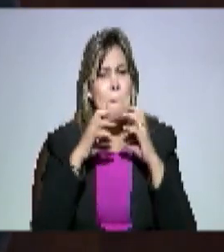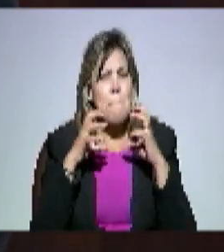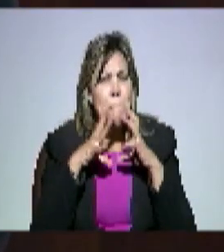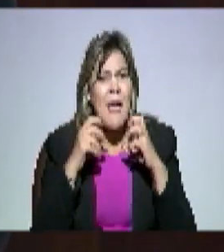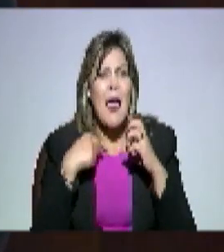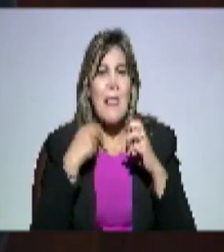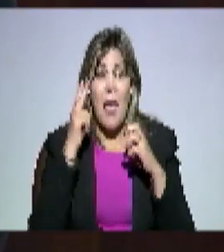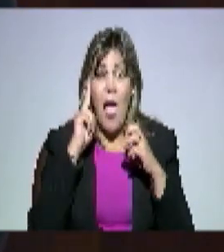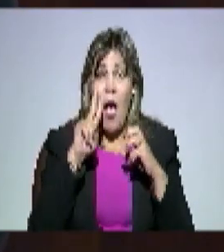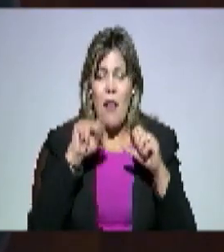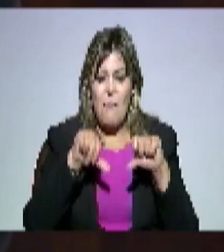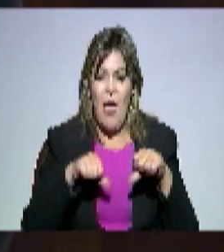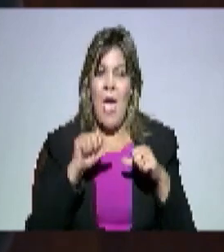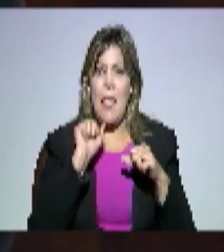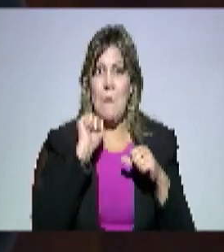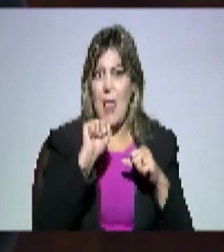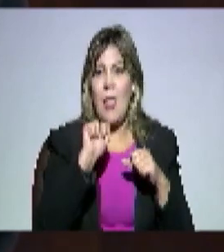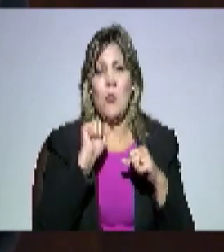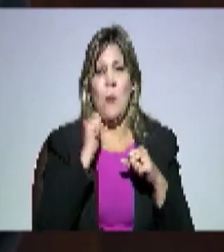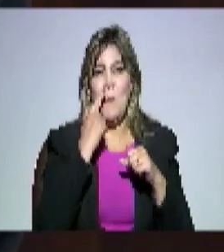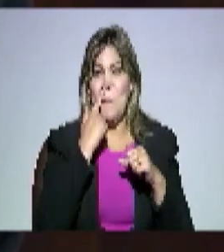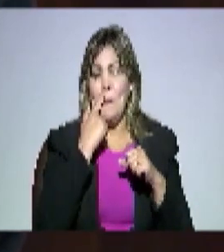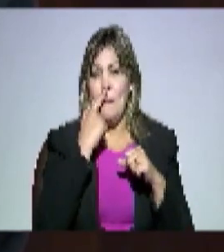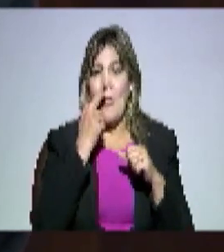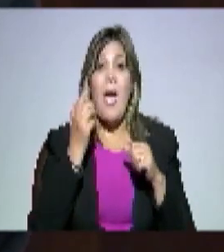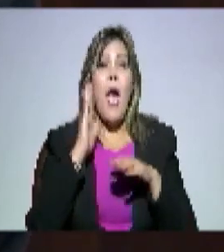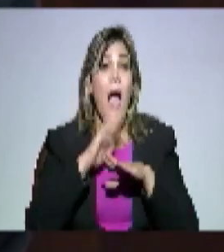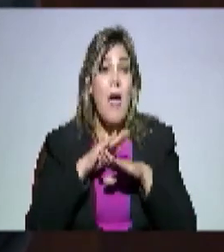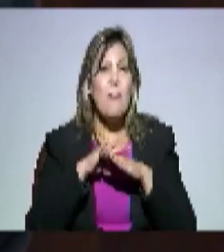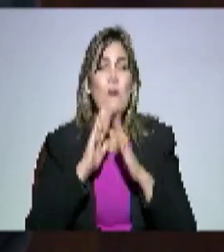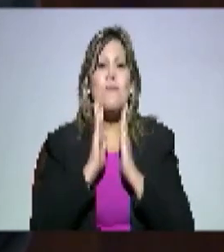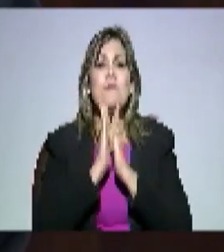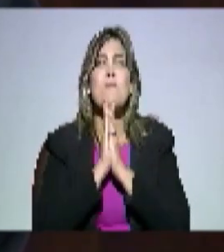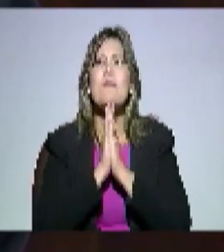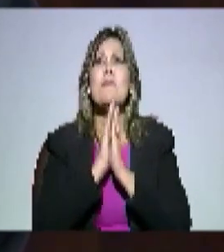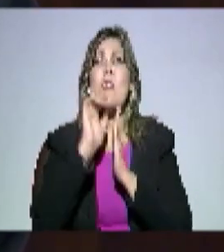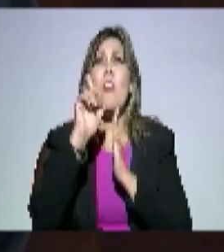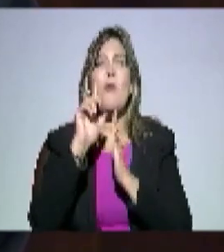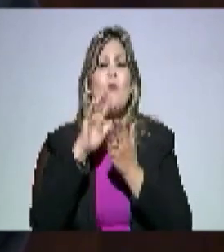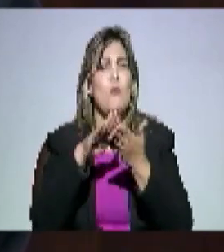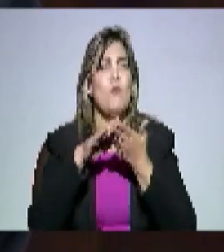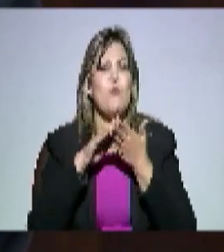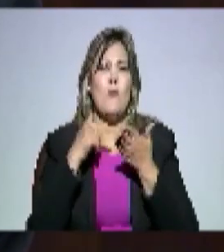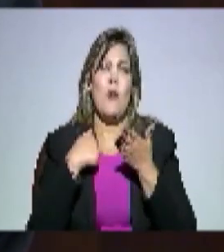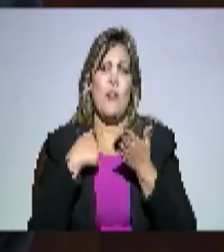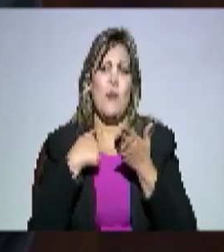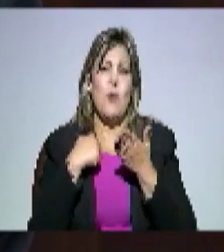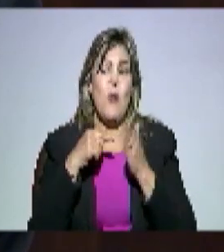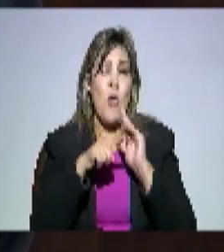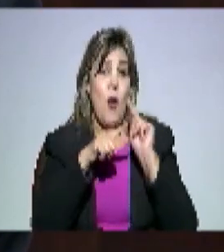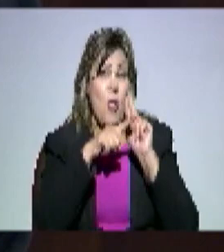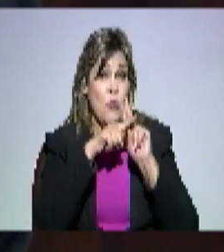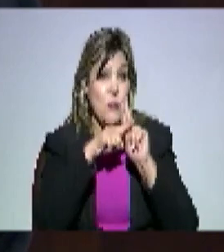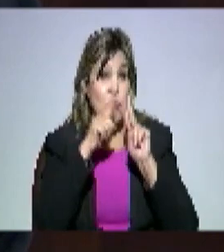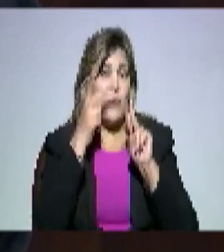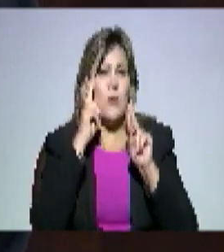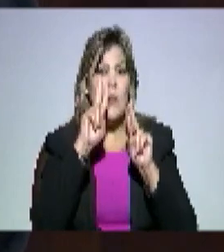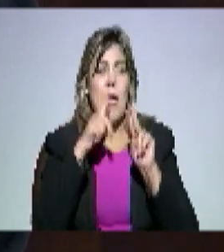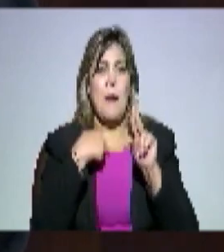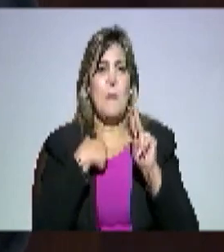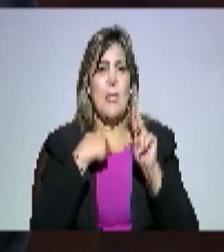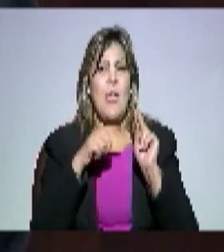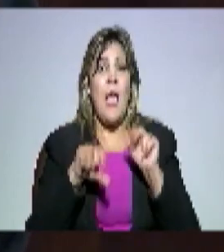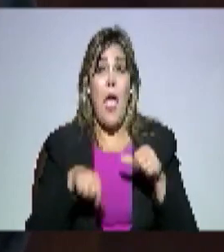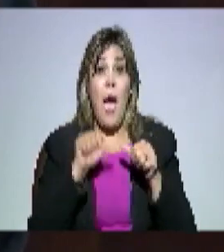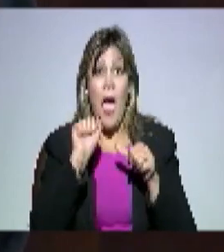اعرف سيرتهم اطلب وجتهم اطلب صلواتهم اطلب شفاعتهم ايقونات وصورهم قدامي